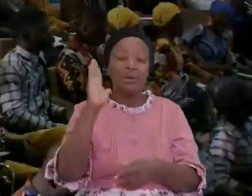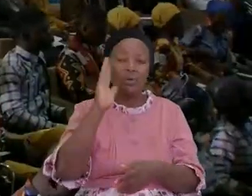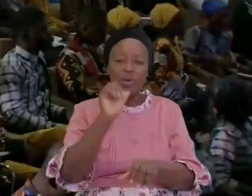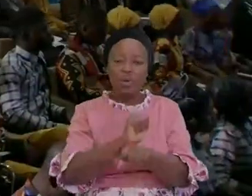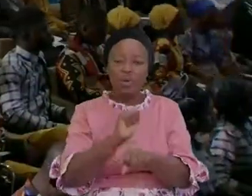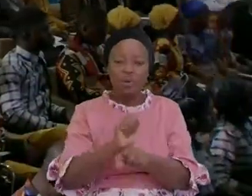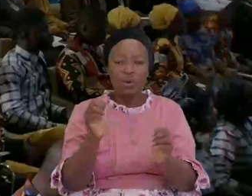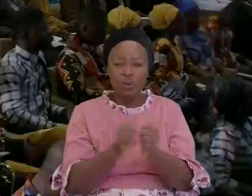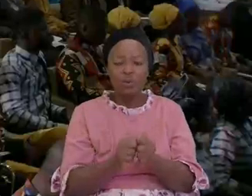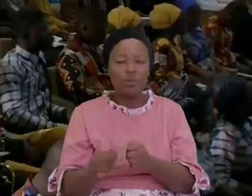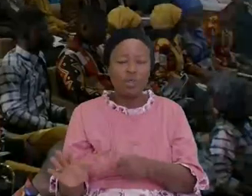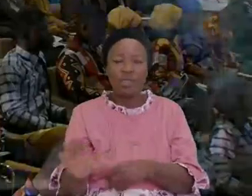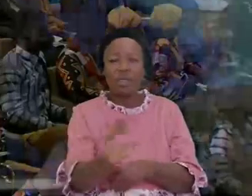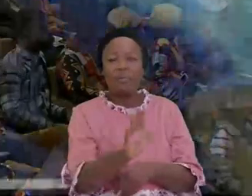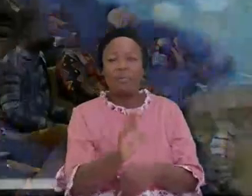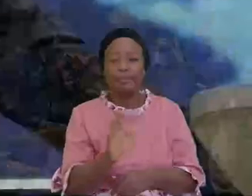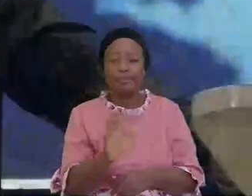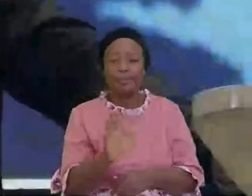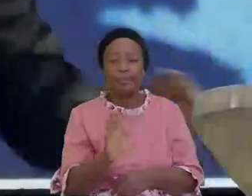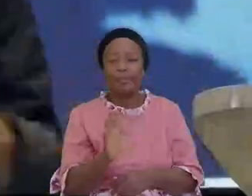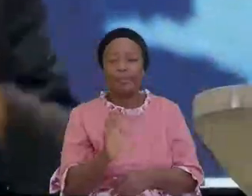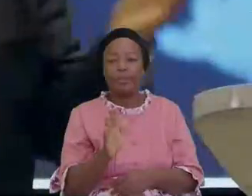que Dieu travaille avec eux.